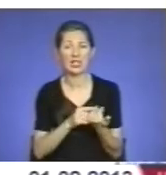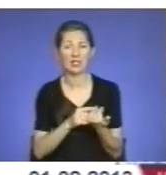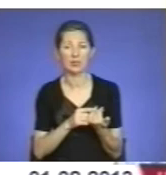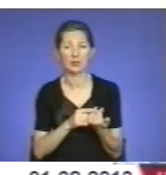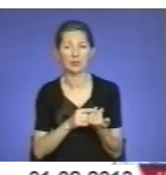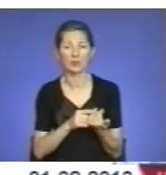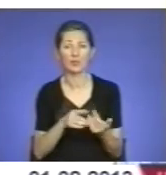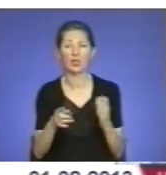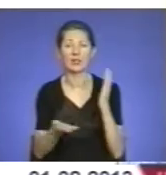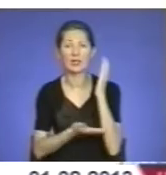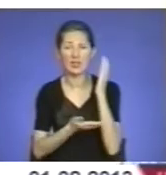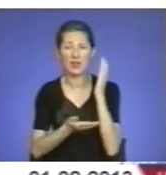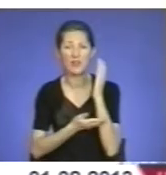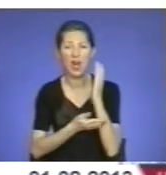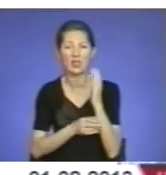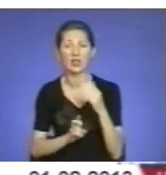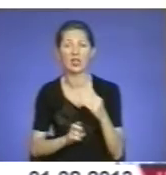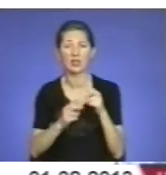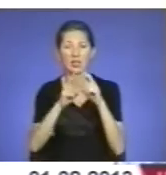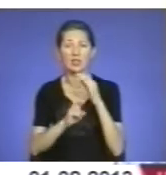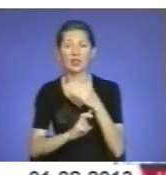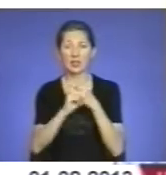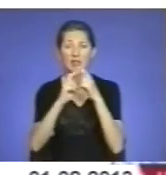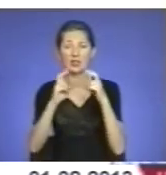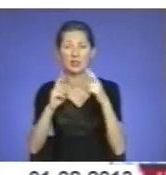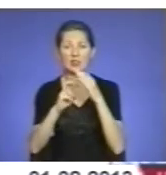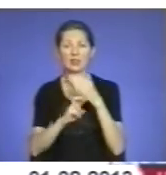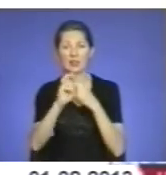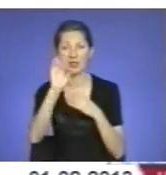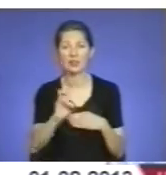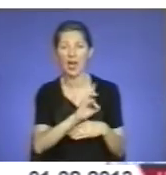кількість дерев'яних церквів, унікальних